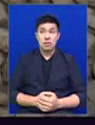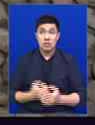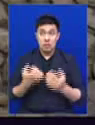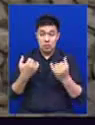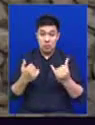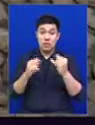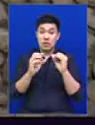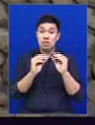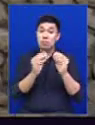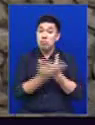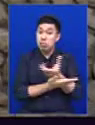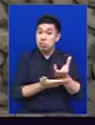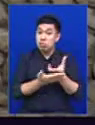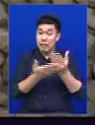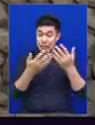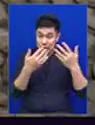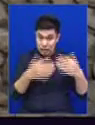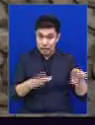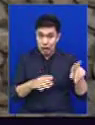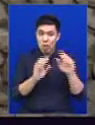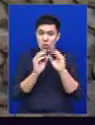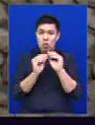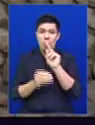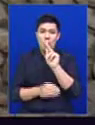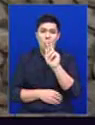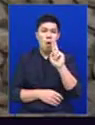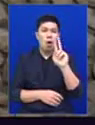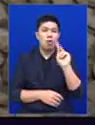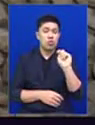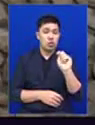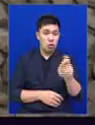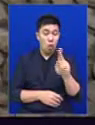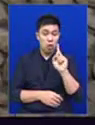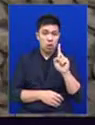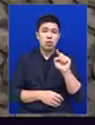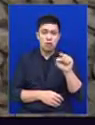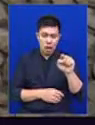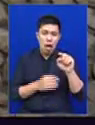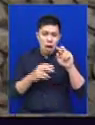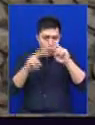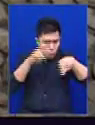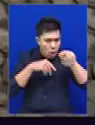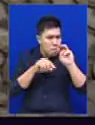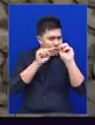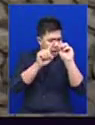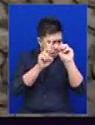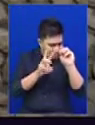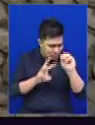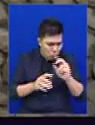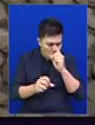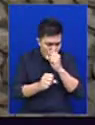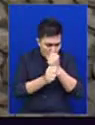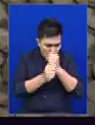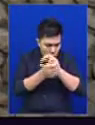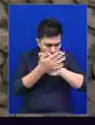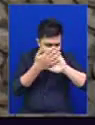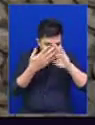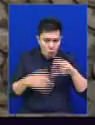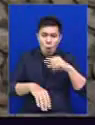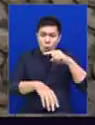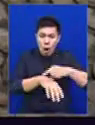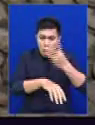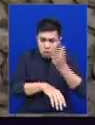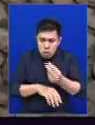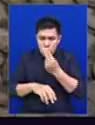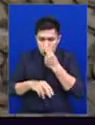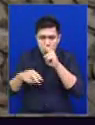ำหรับการพิจารณาหลังจากนี้นะคะที่ประชุมกรทจะเร่งพิจารณาในรายมาตราให้แล้วเสร็จเพื่อให้มีเวลาในการกลับมาทบทวน